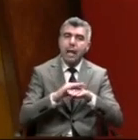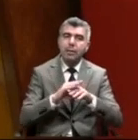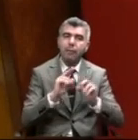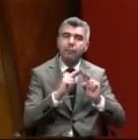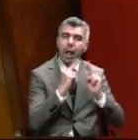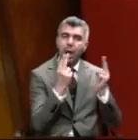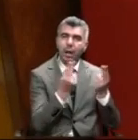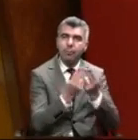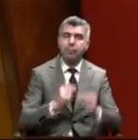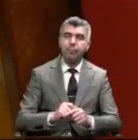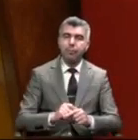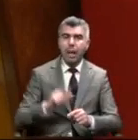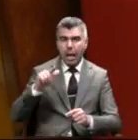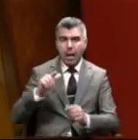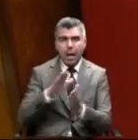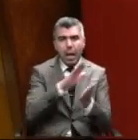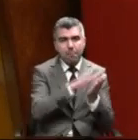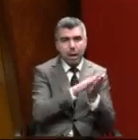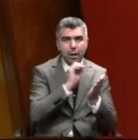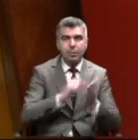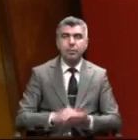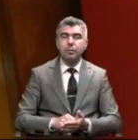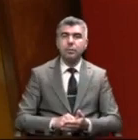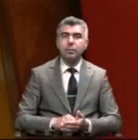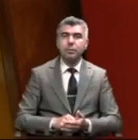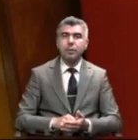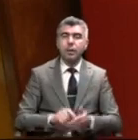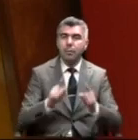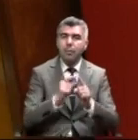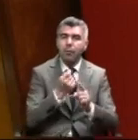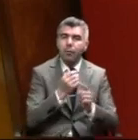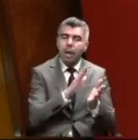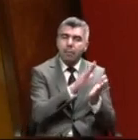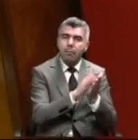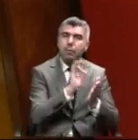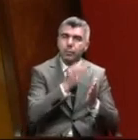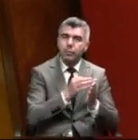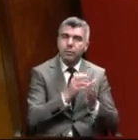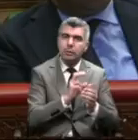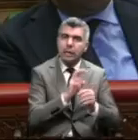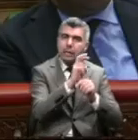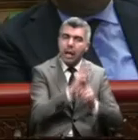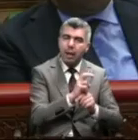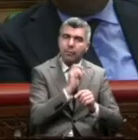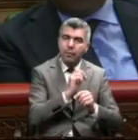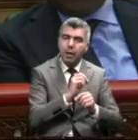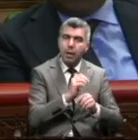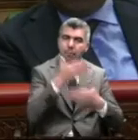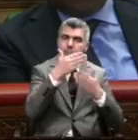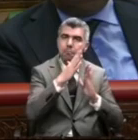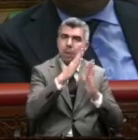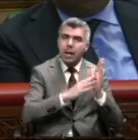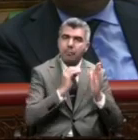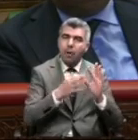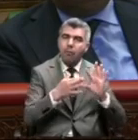الى كان عندك واحد الامكانات نتاع تمويل هاد العجز داخل البلاد